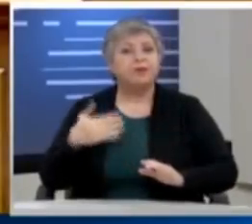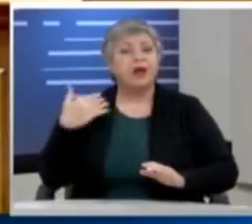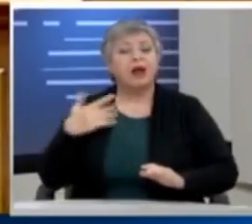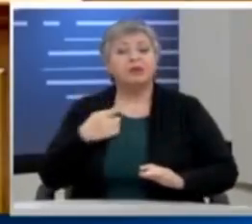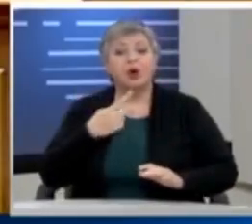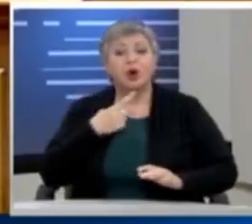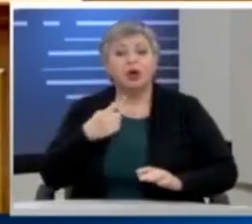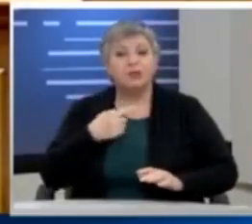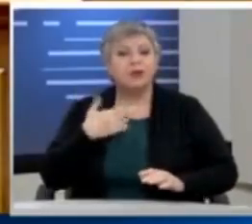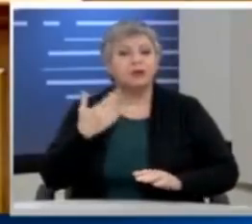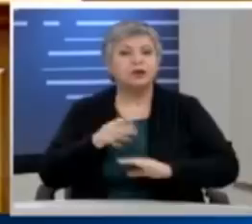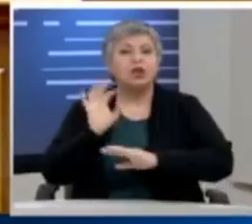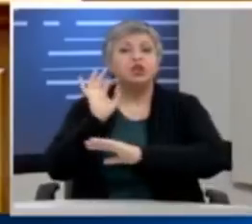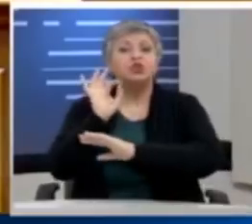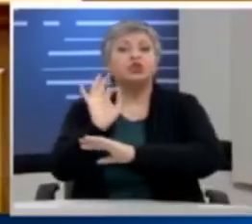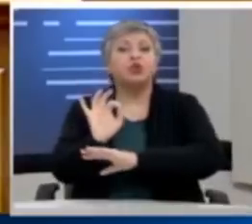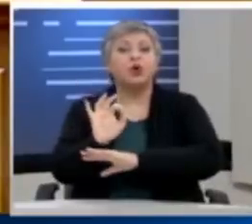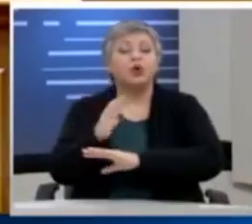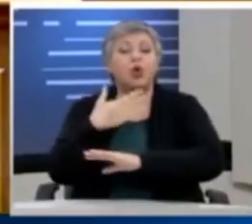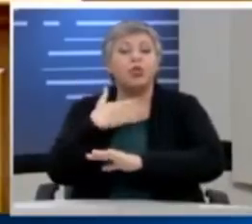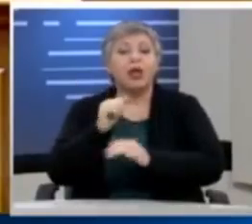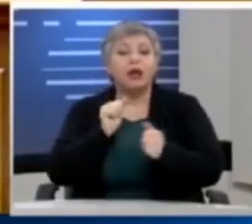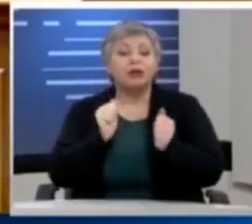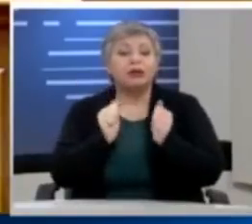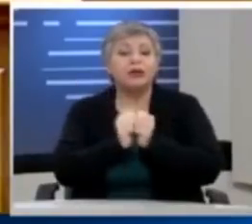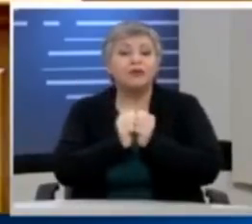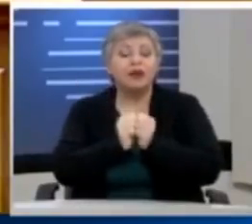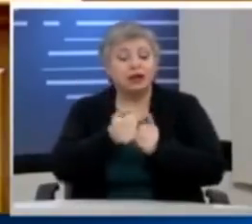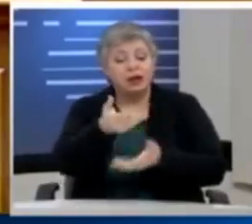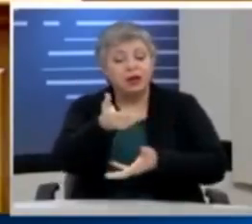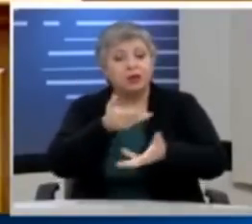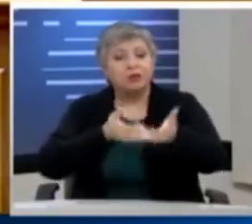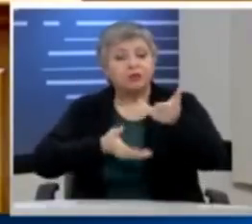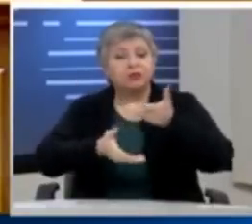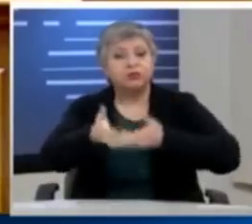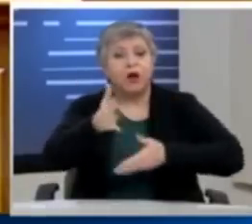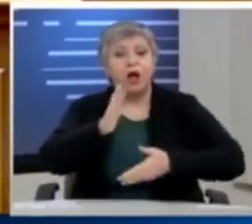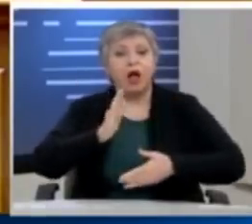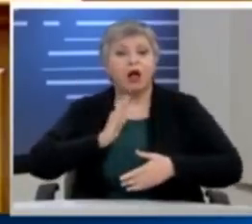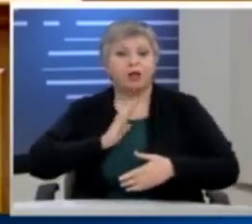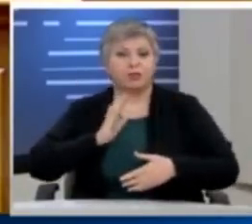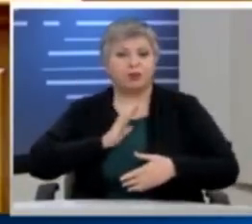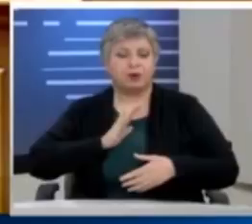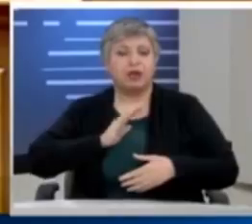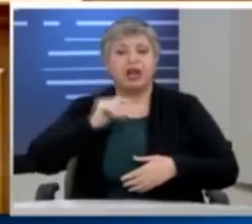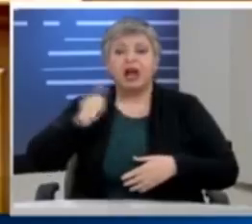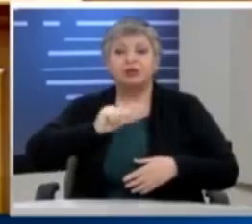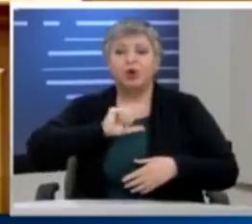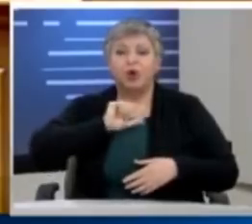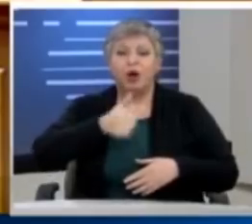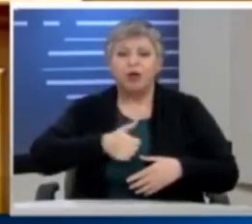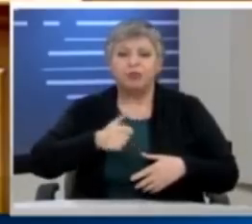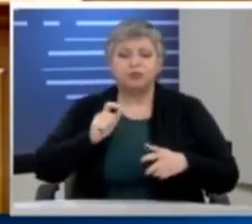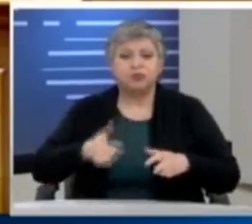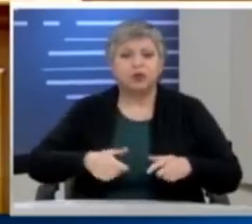αρχών με στόχο την προώθηση της φιλίας και αλληλεγγύης των λαών ενάντια στα σχέδια των υπεριαλιστών και